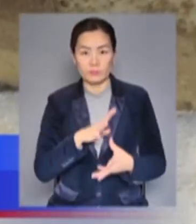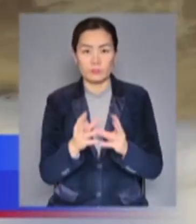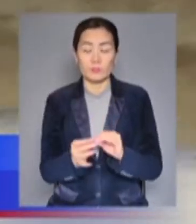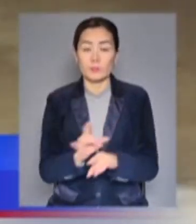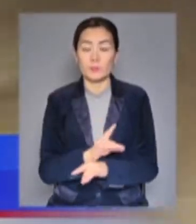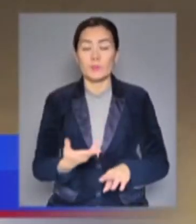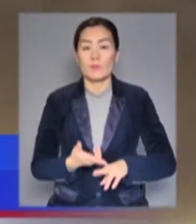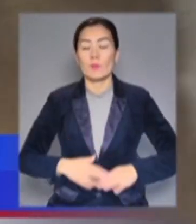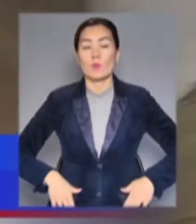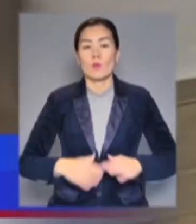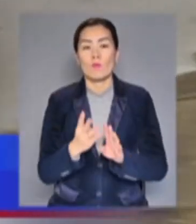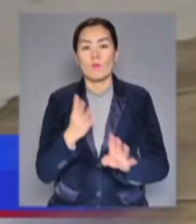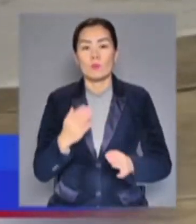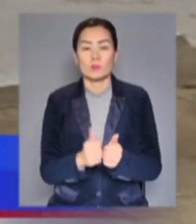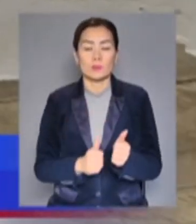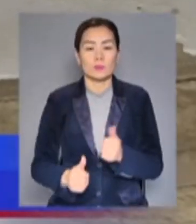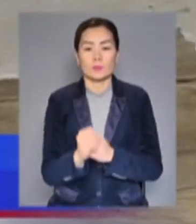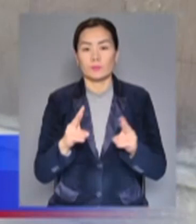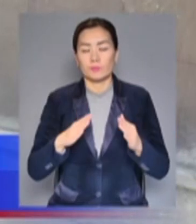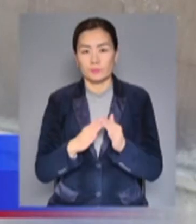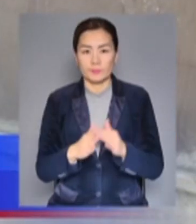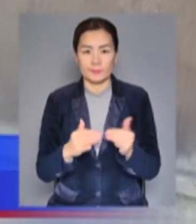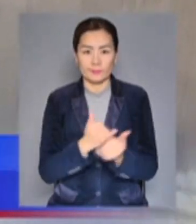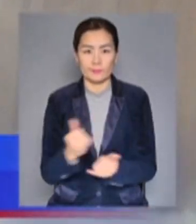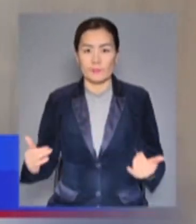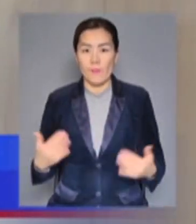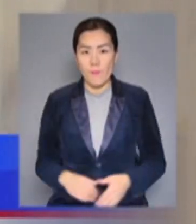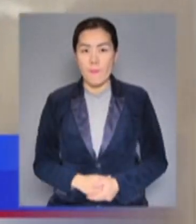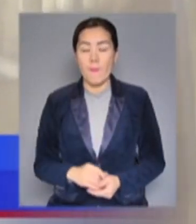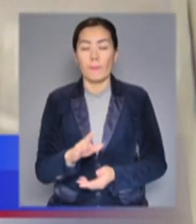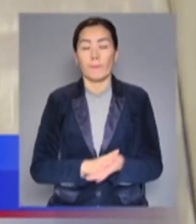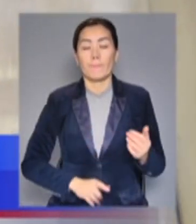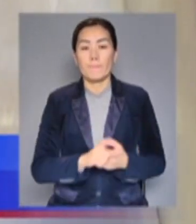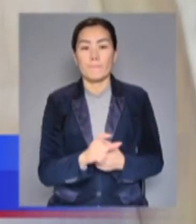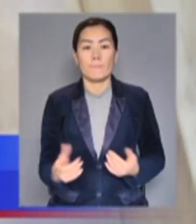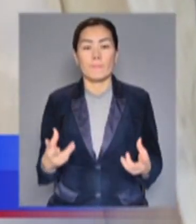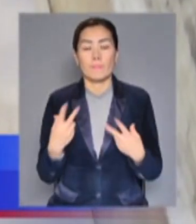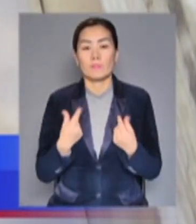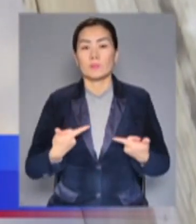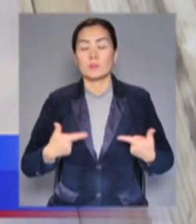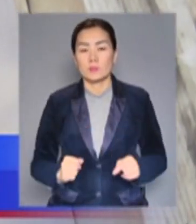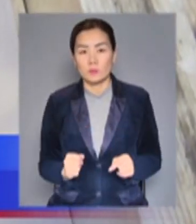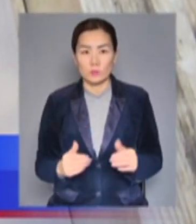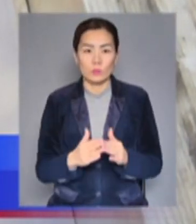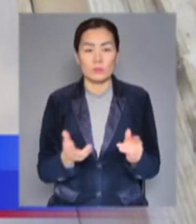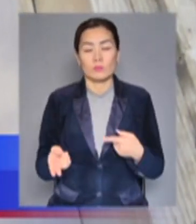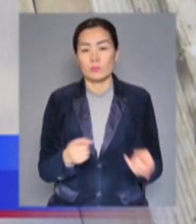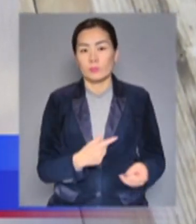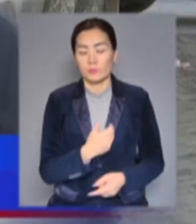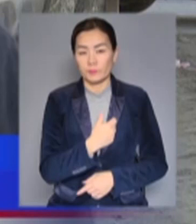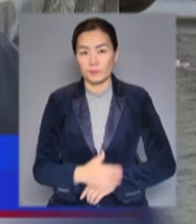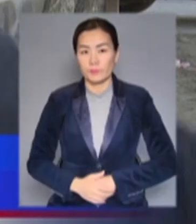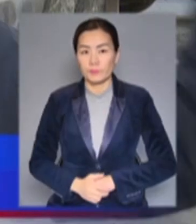Жауаптылардың айтуынша аталған үйді кезек күттірмейтін апатты үйдің тұрғындарына үлестіріп берген. Енді тұрғындар берілген уәде қайда? Сол үйге ғана көшеміз деп